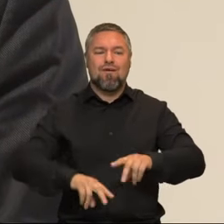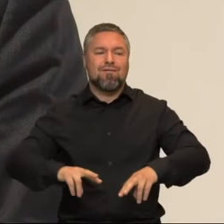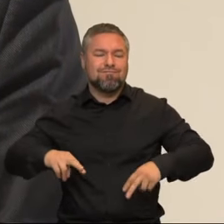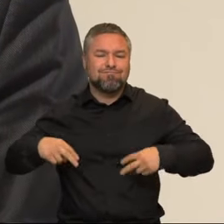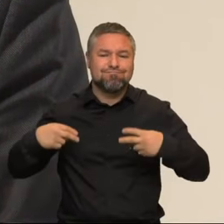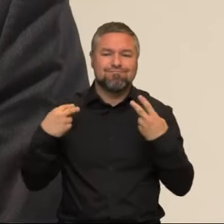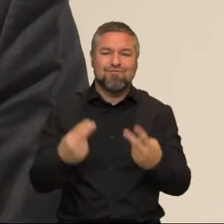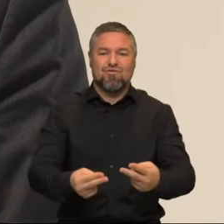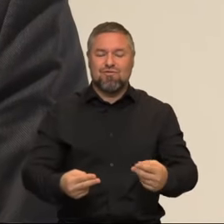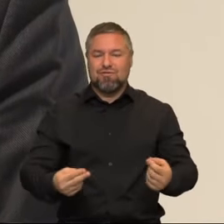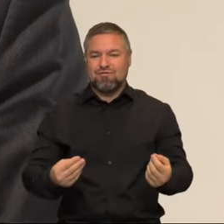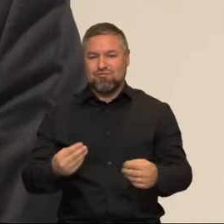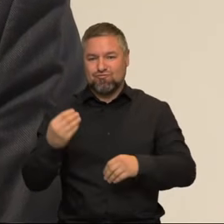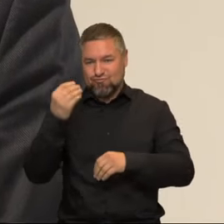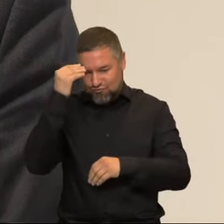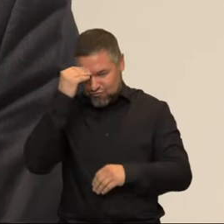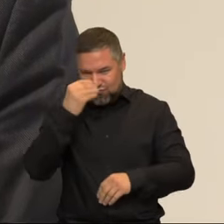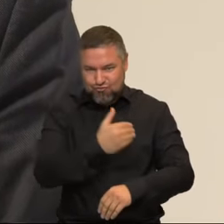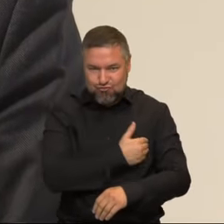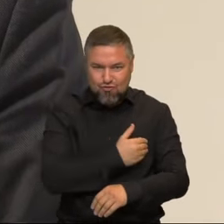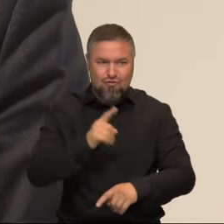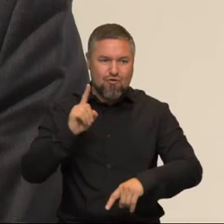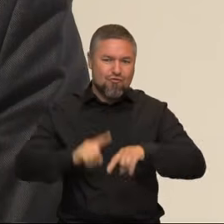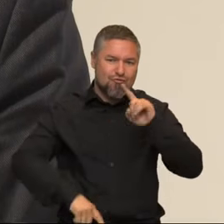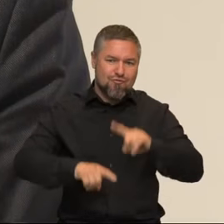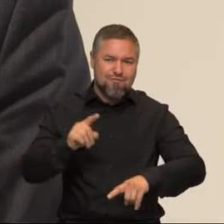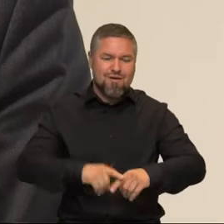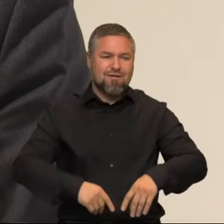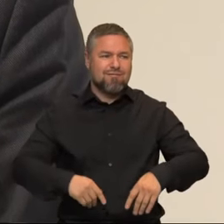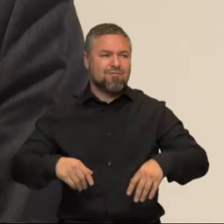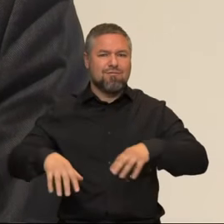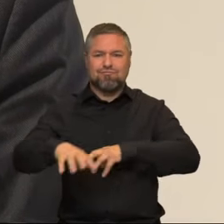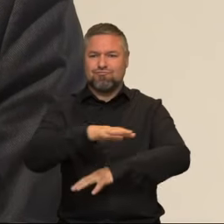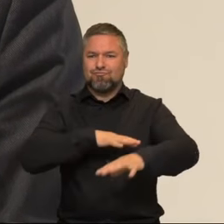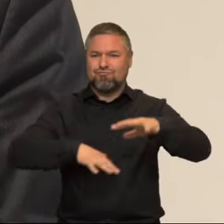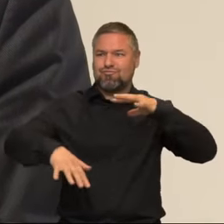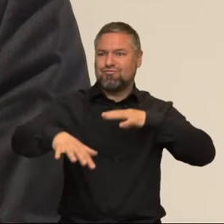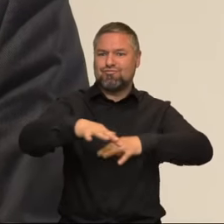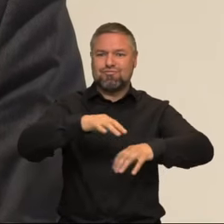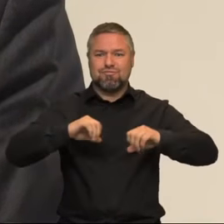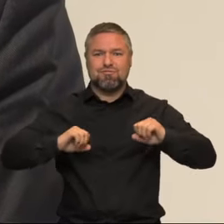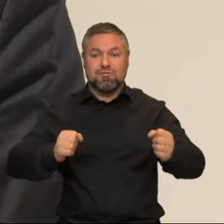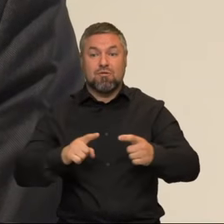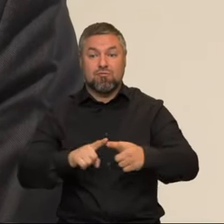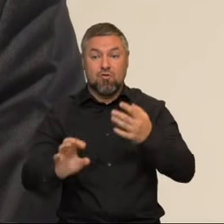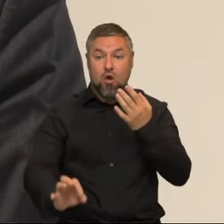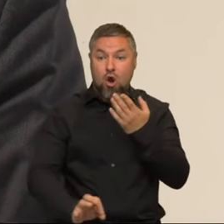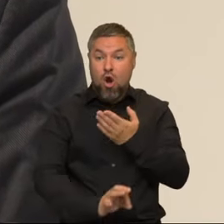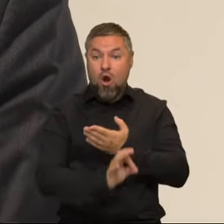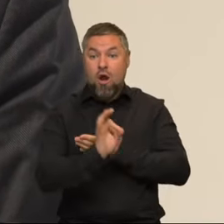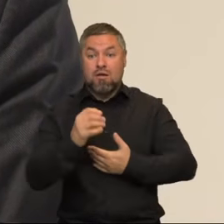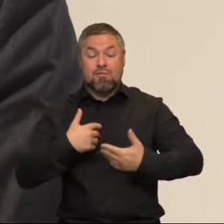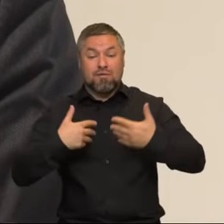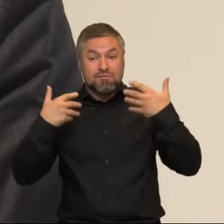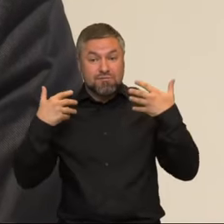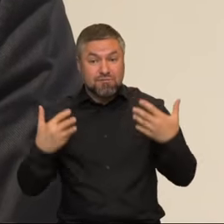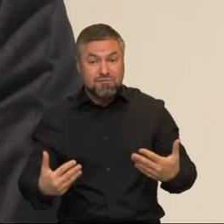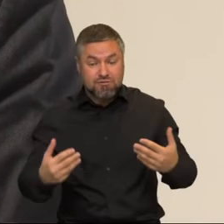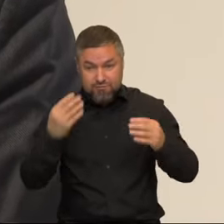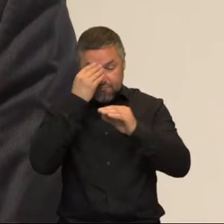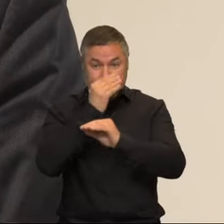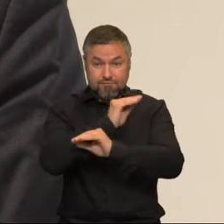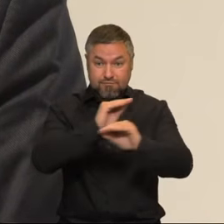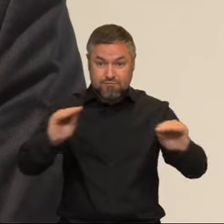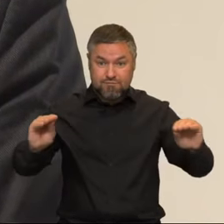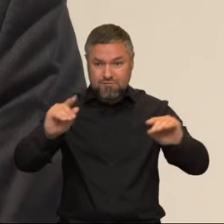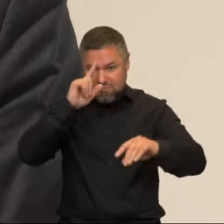na uczelnię, normalnie funkcjonować. I przy tej okazji chciałbym zaapelować